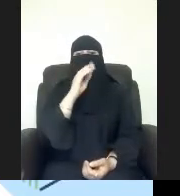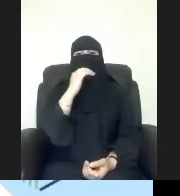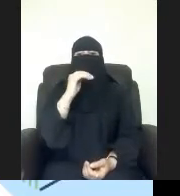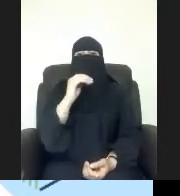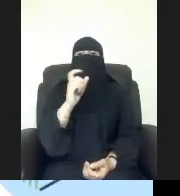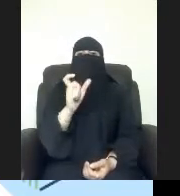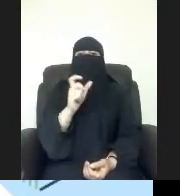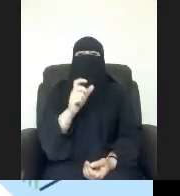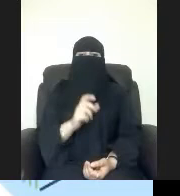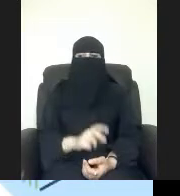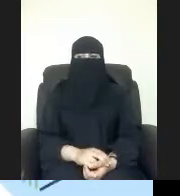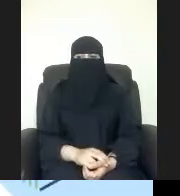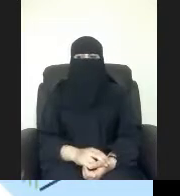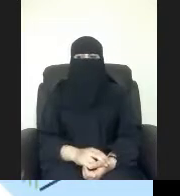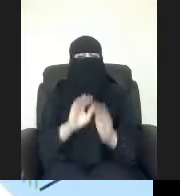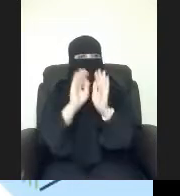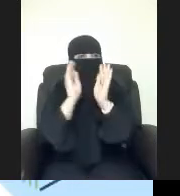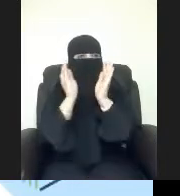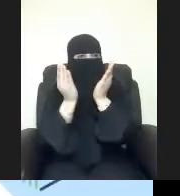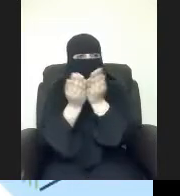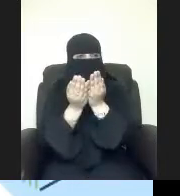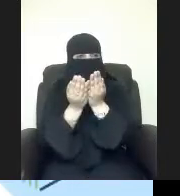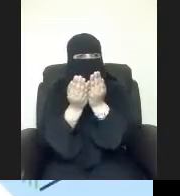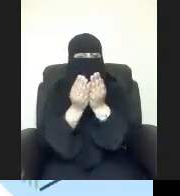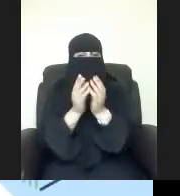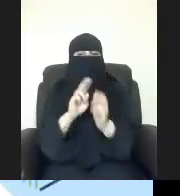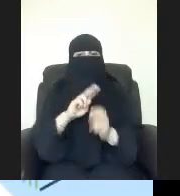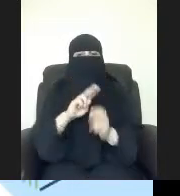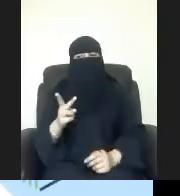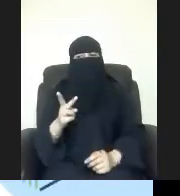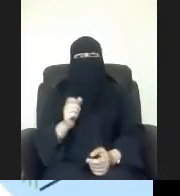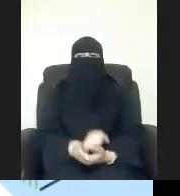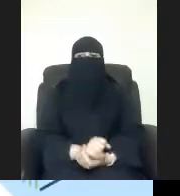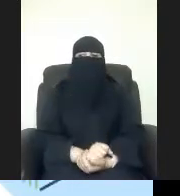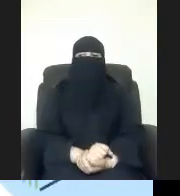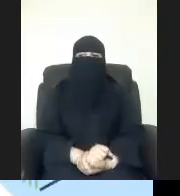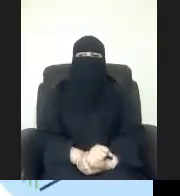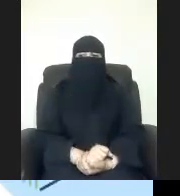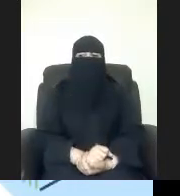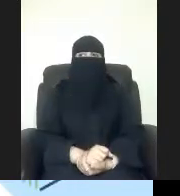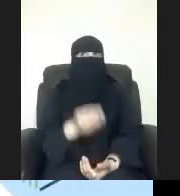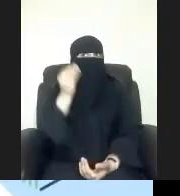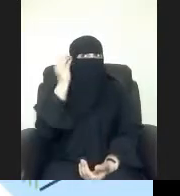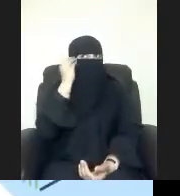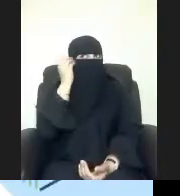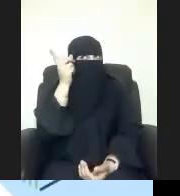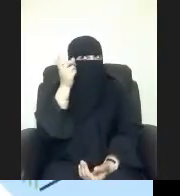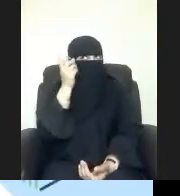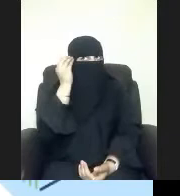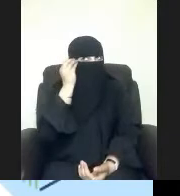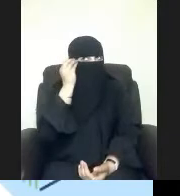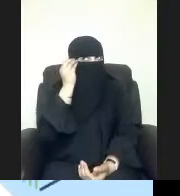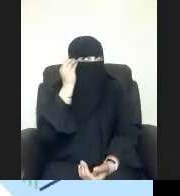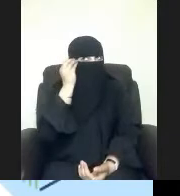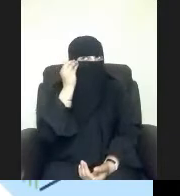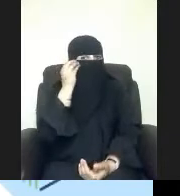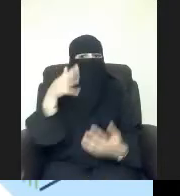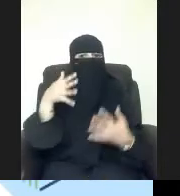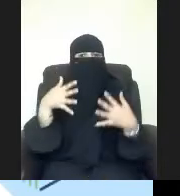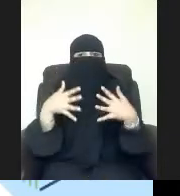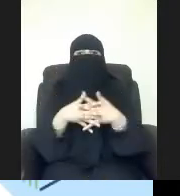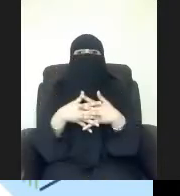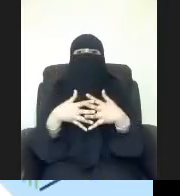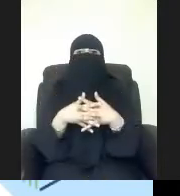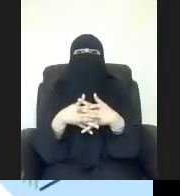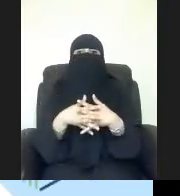الفصل المقلوب هو أحد النماذج الموجودة في عملية، في فكرته دمج التقنية بحيث أنه